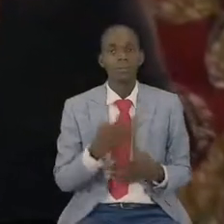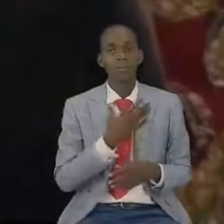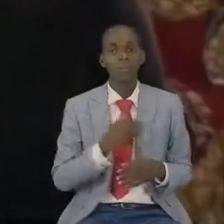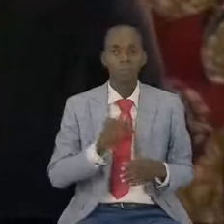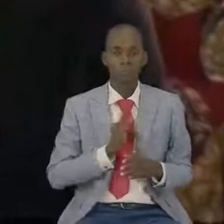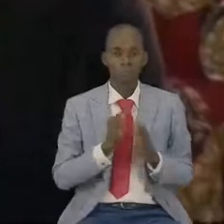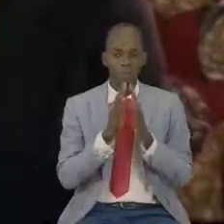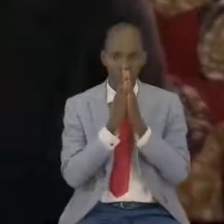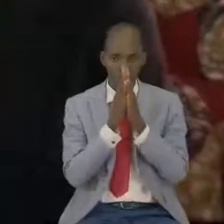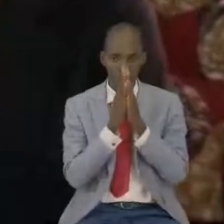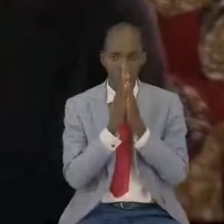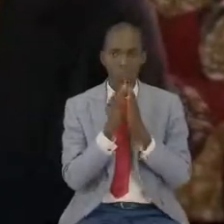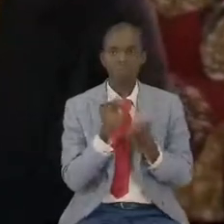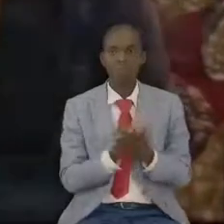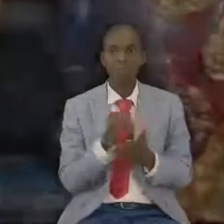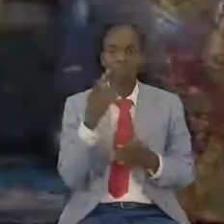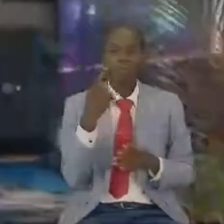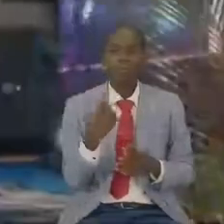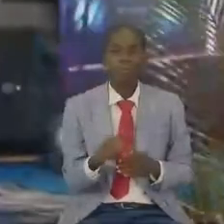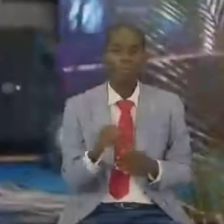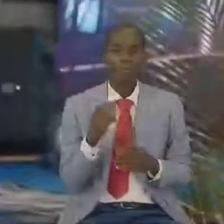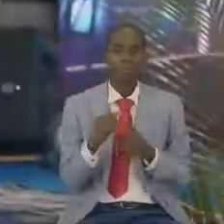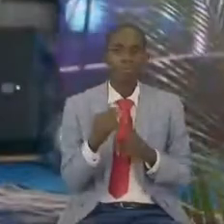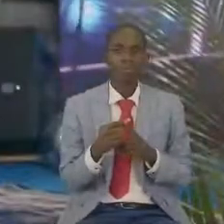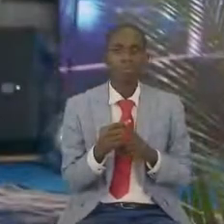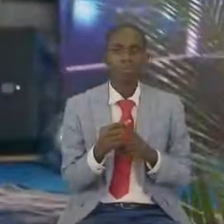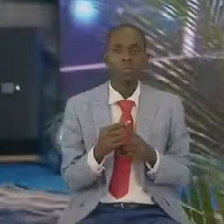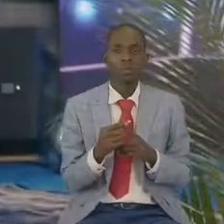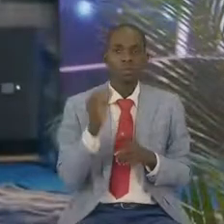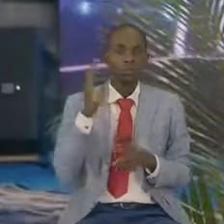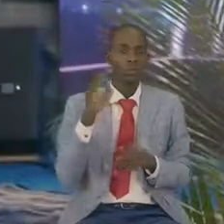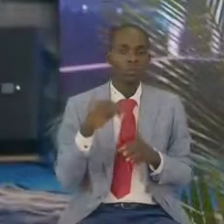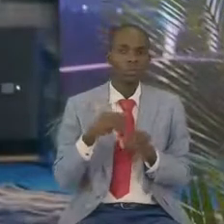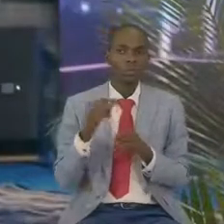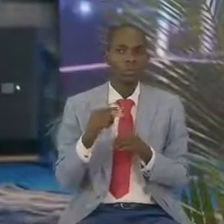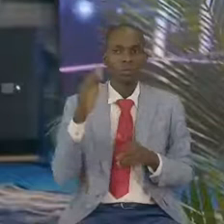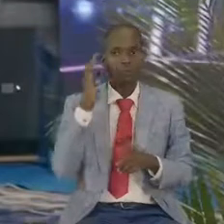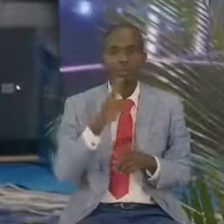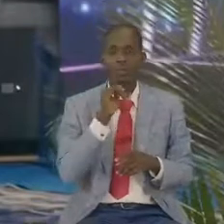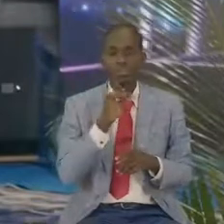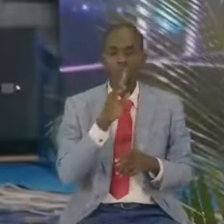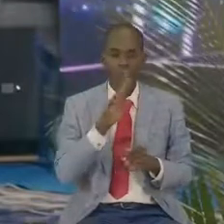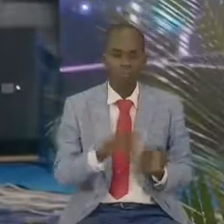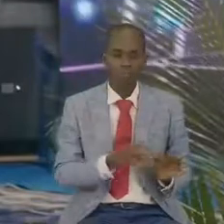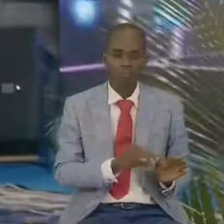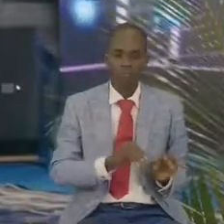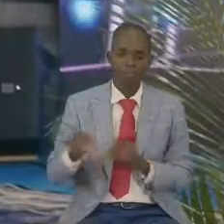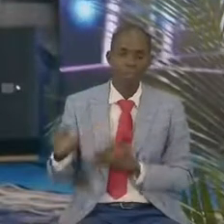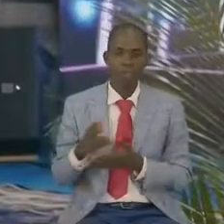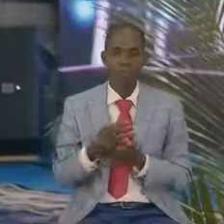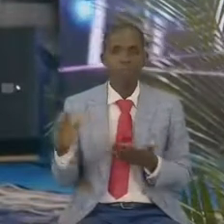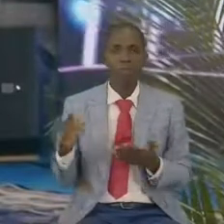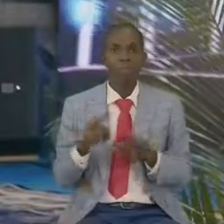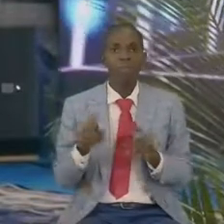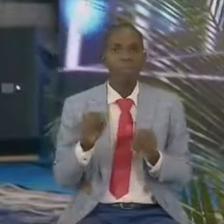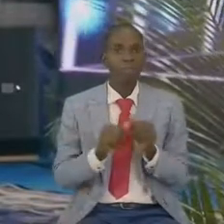Nous prions que le message, la parole, ne soit pas mis de côté, trié, mais que tout